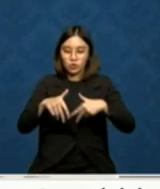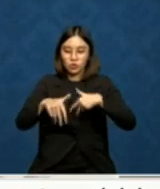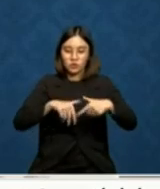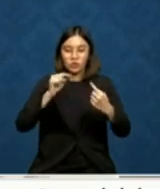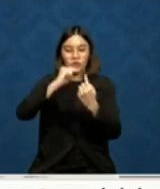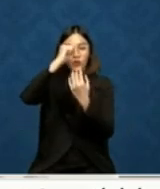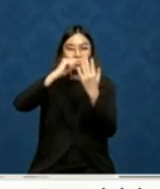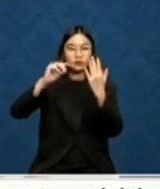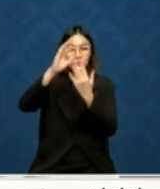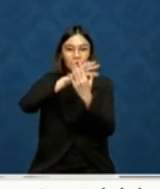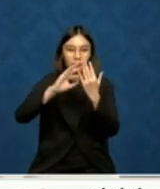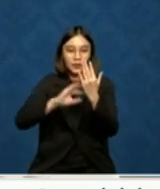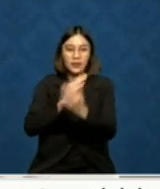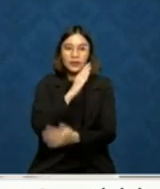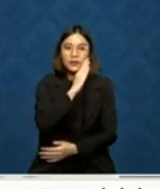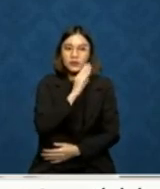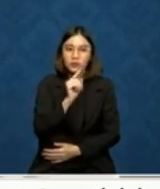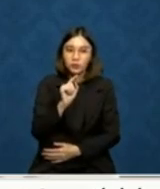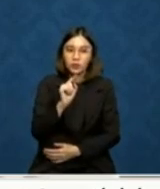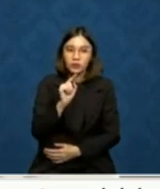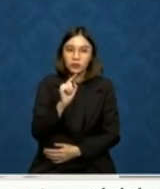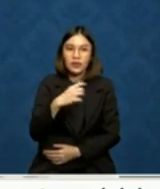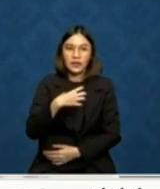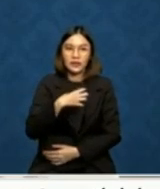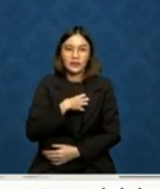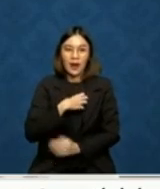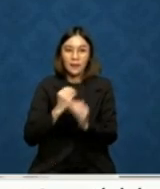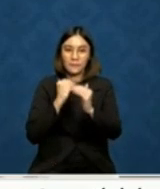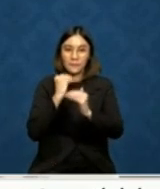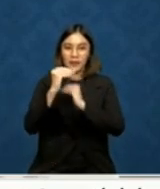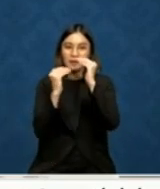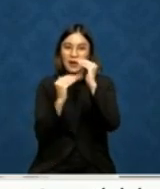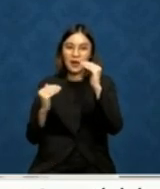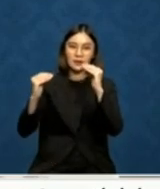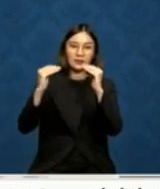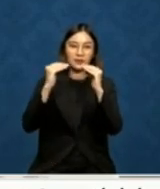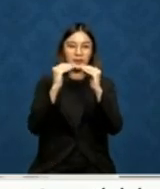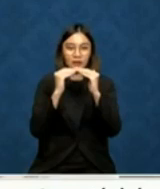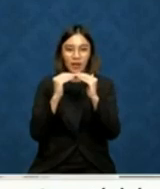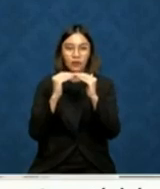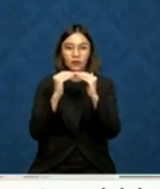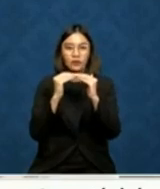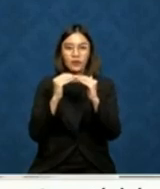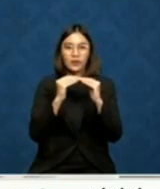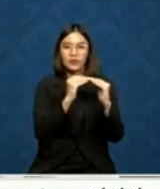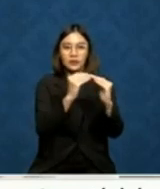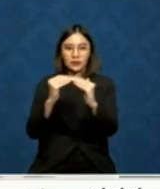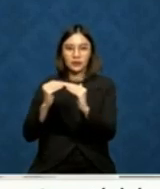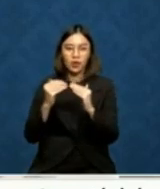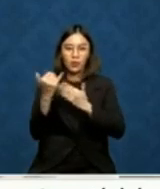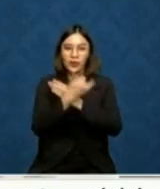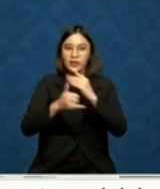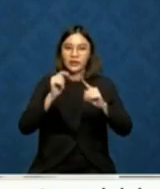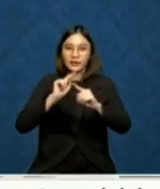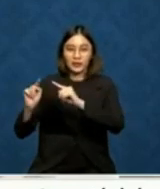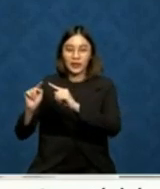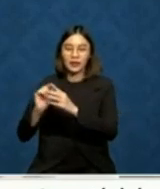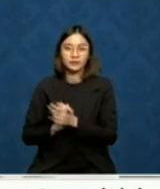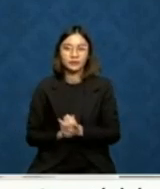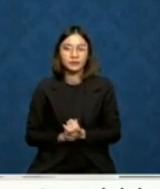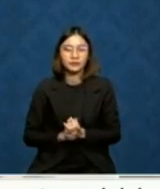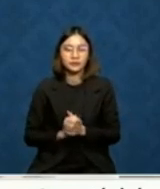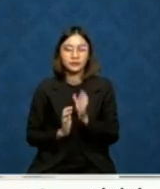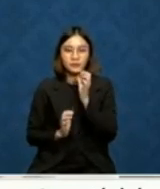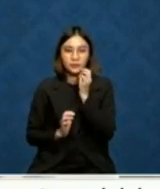ประเทศไทยค่ะหากเราต้องการก้าวหน้าเทียบเท่ากับนานาประเทศอีกประเด็นหนึ่งนะ